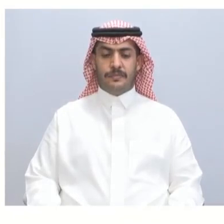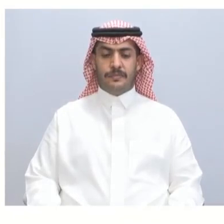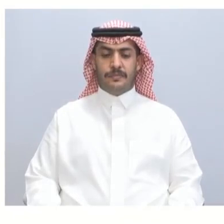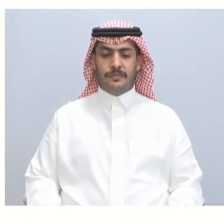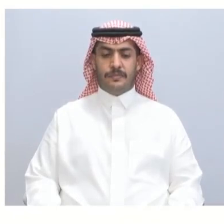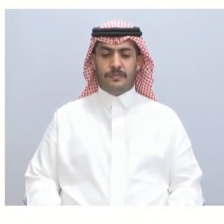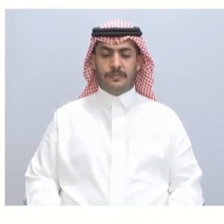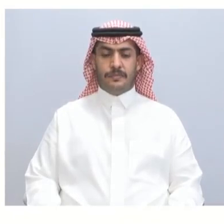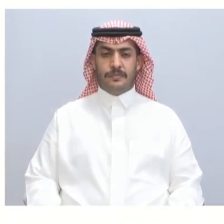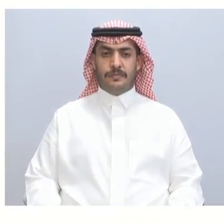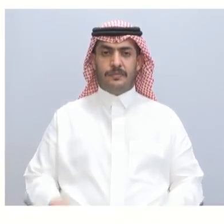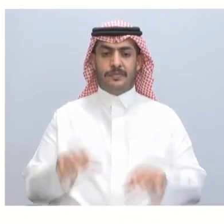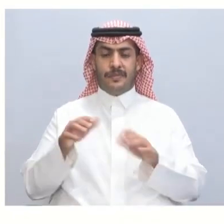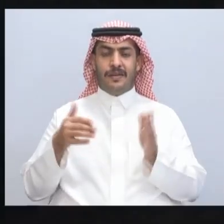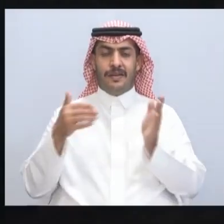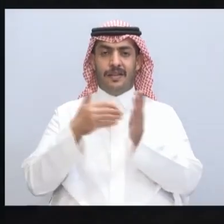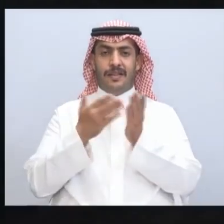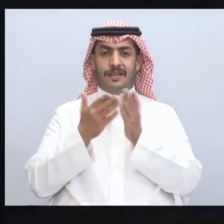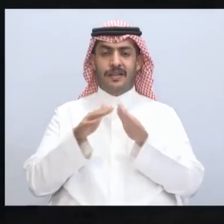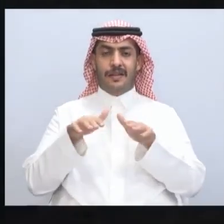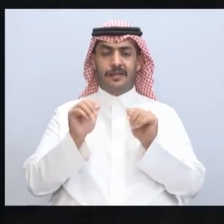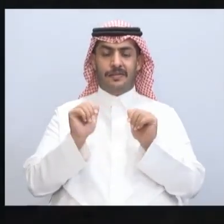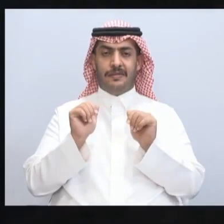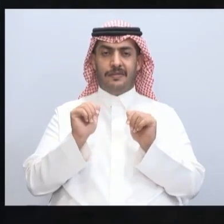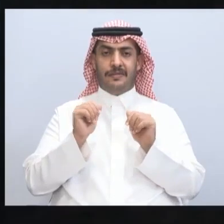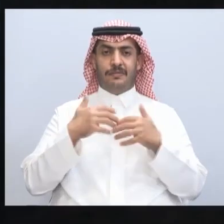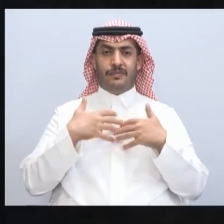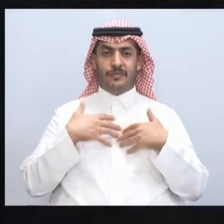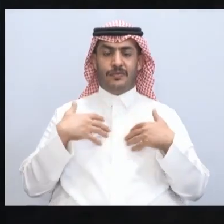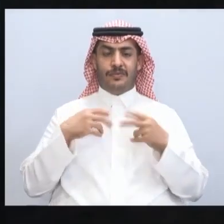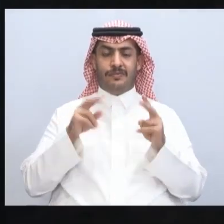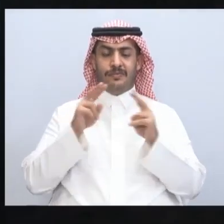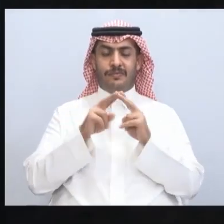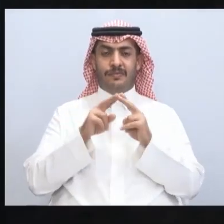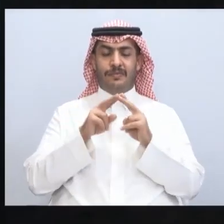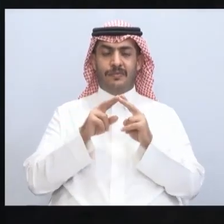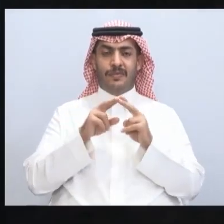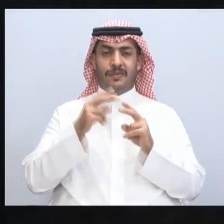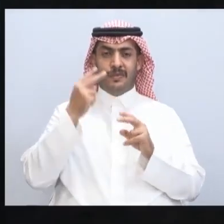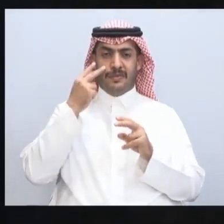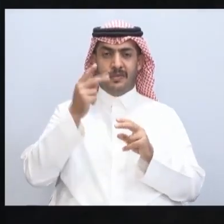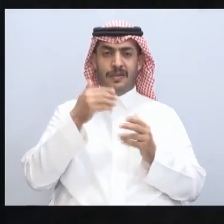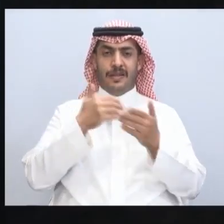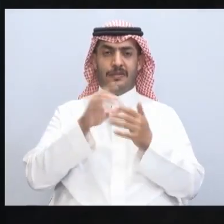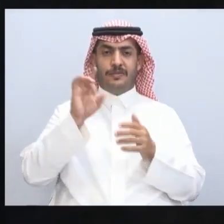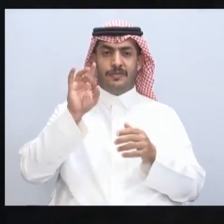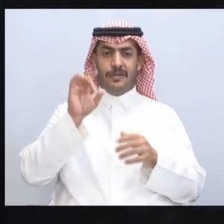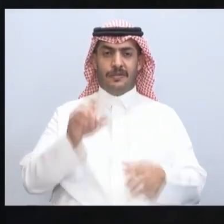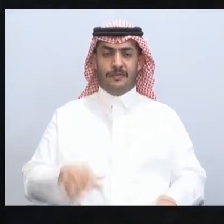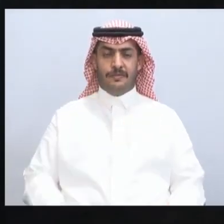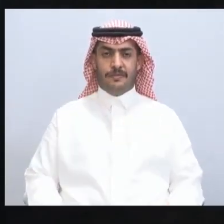وبذلك انتهينا من درسنا لهذا اليوم سعيده بتواجد مع معكم اراكم قريبا ان شاء